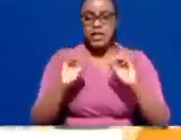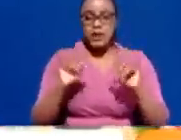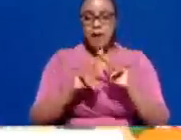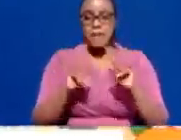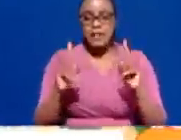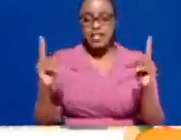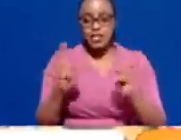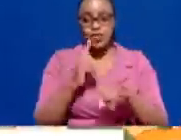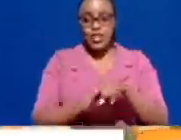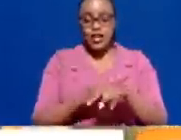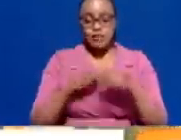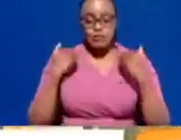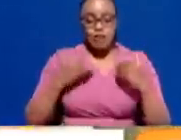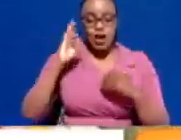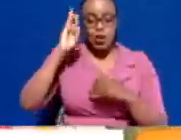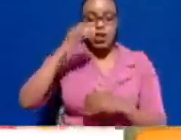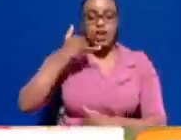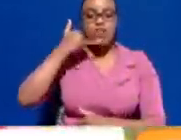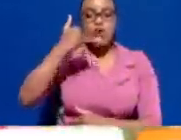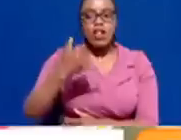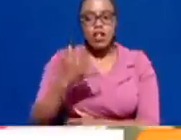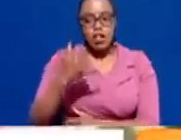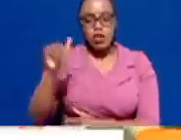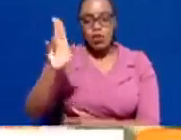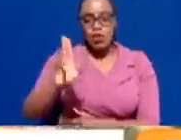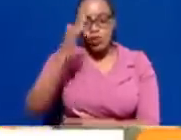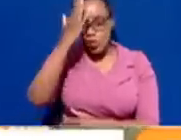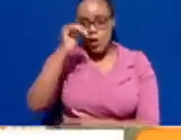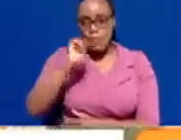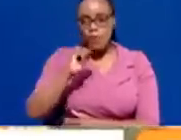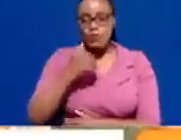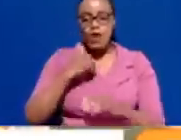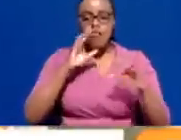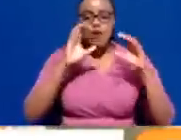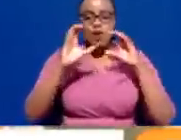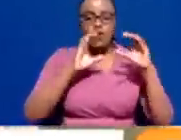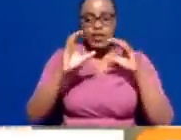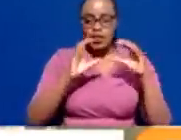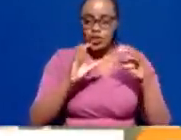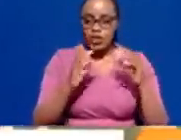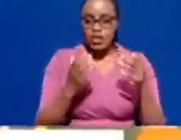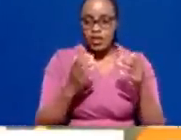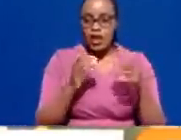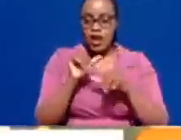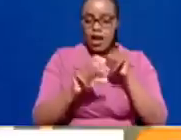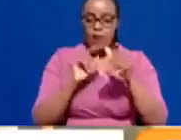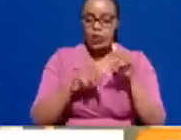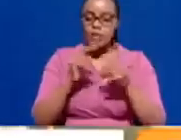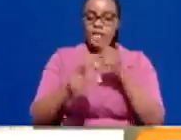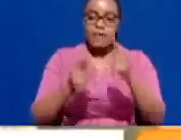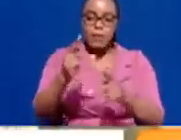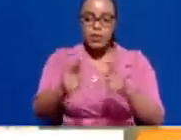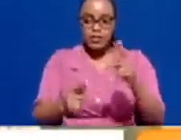But shortly I will be putting a call to him so that we can have a conversation on the